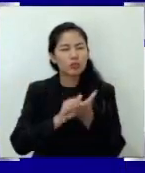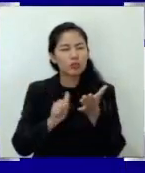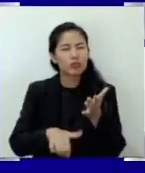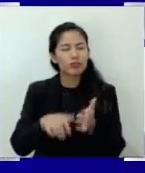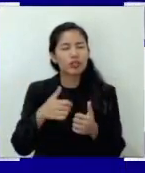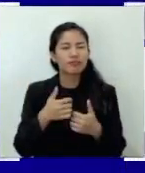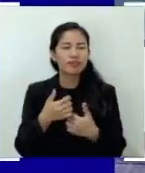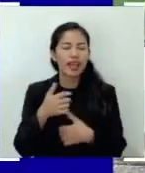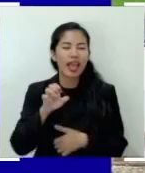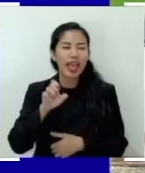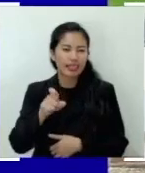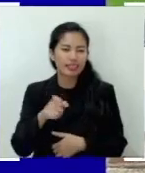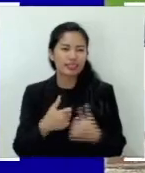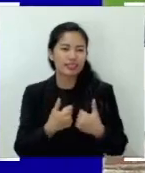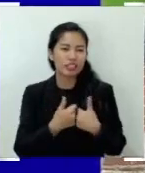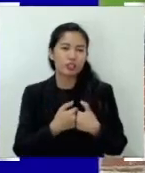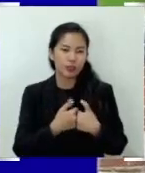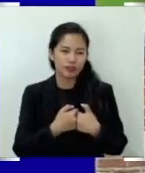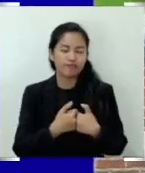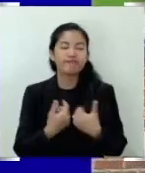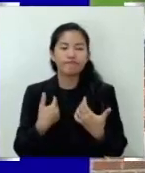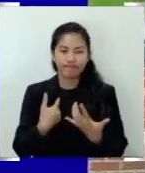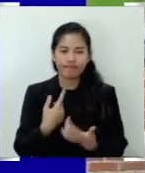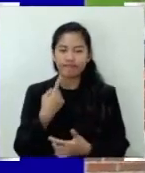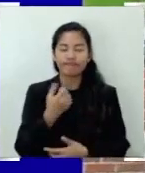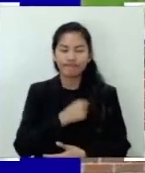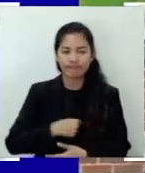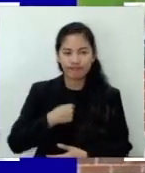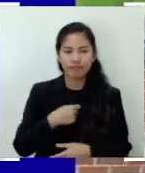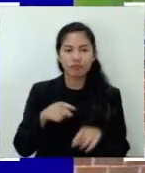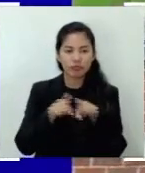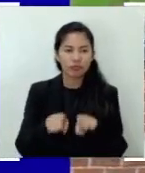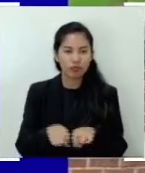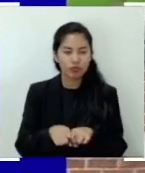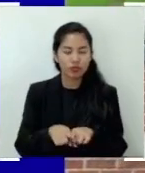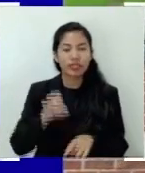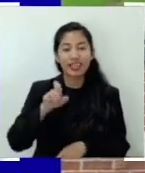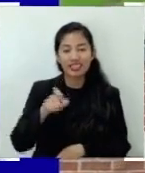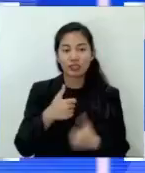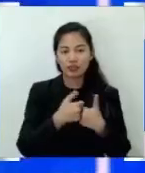Nag-sorry si Son-ho dahil sa kontrobersya at may hiwalay ring apology ang ex-girlfriend.